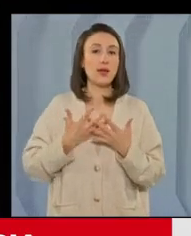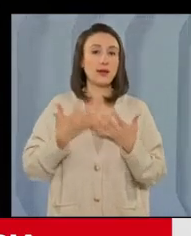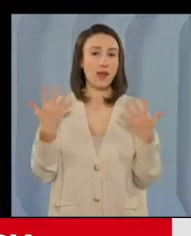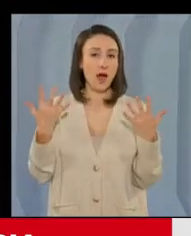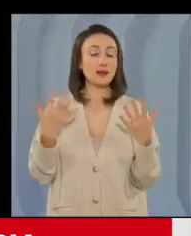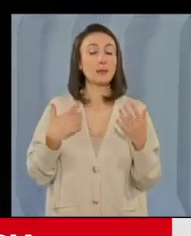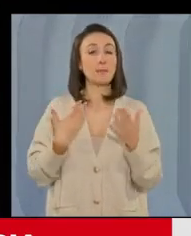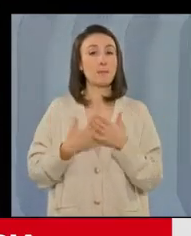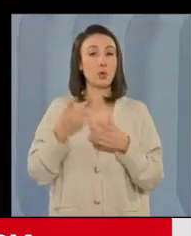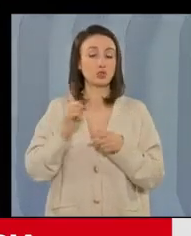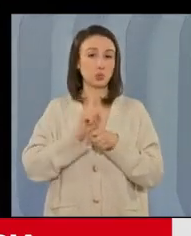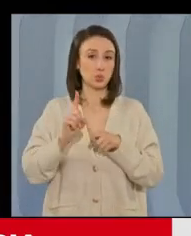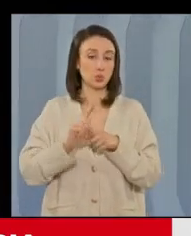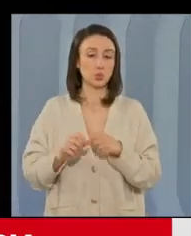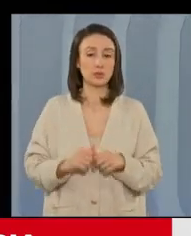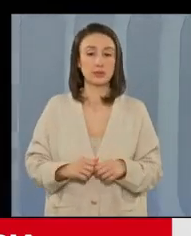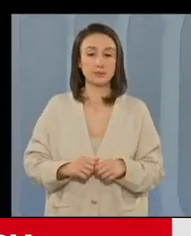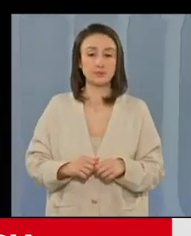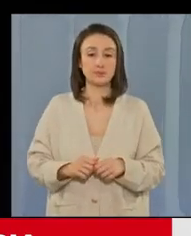clare în chestiunea asta.